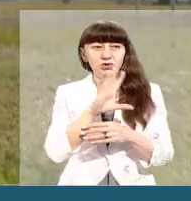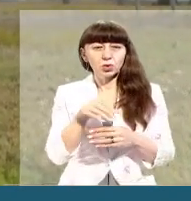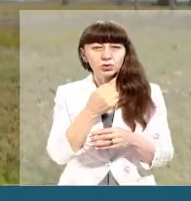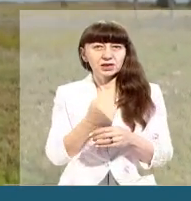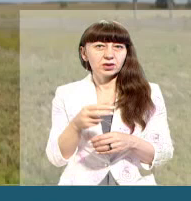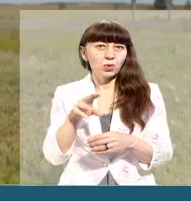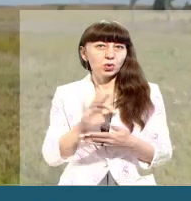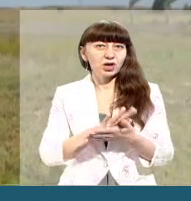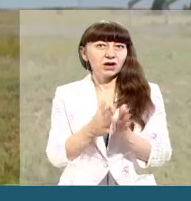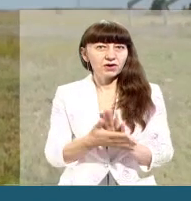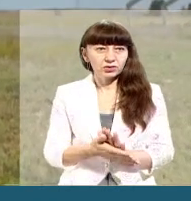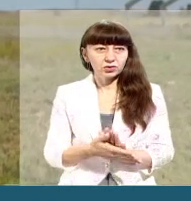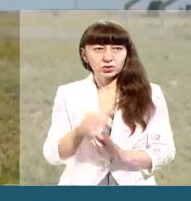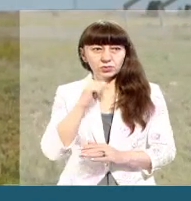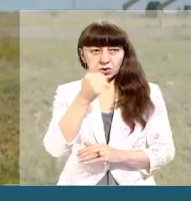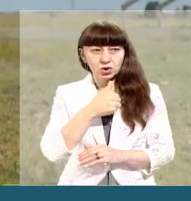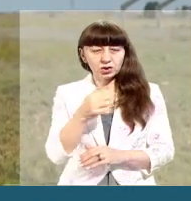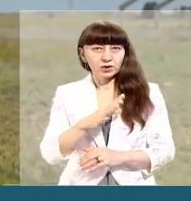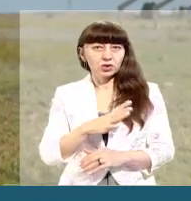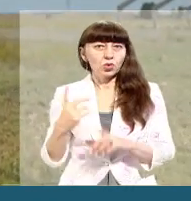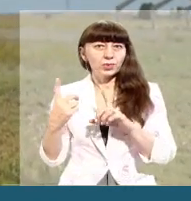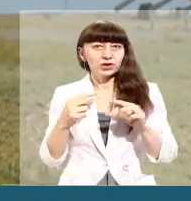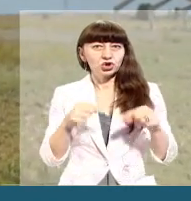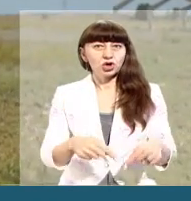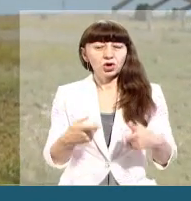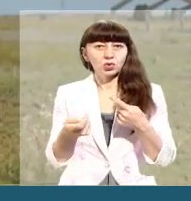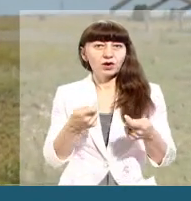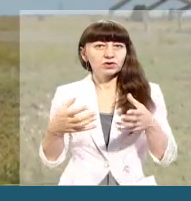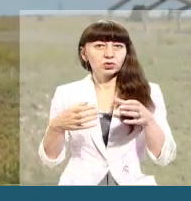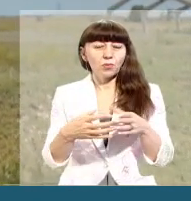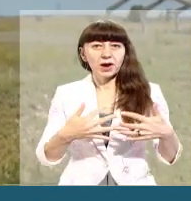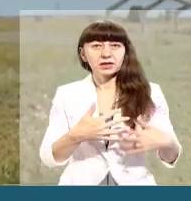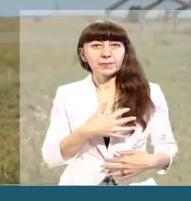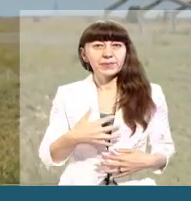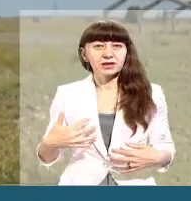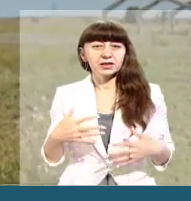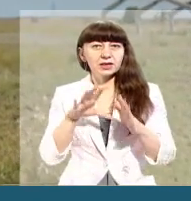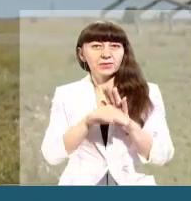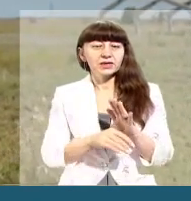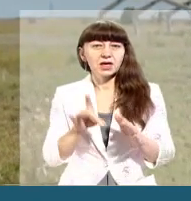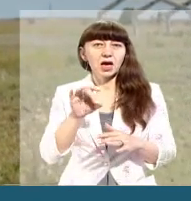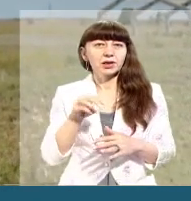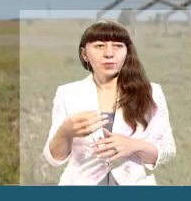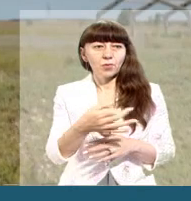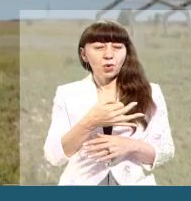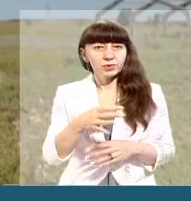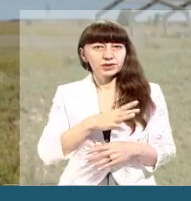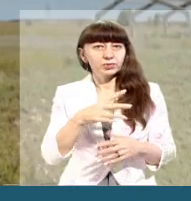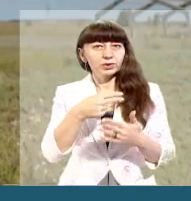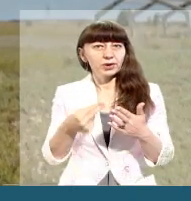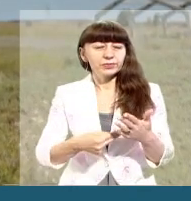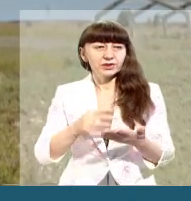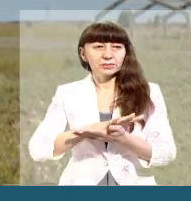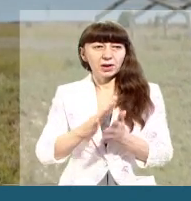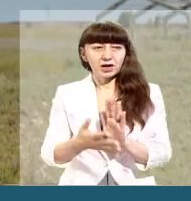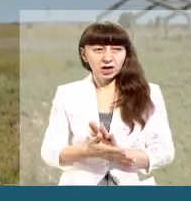рамках договоренности. Вы знаете, что в прошлом году к нам приезжал руководство компании «Билайн», с Акимом области был заключен меморандум, да,